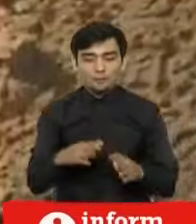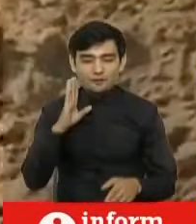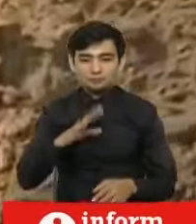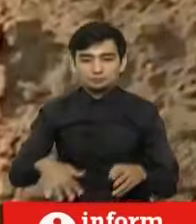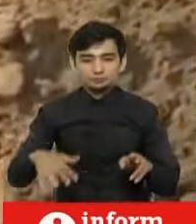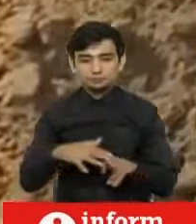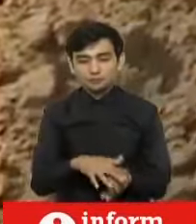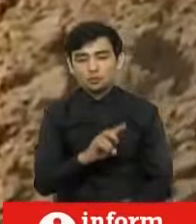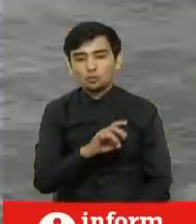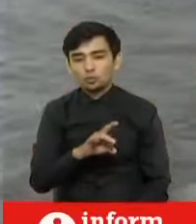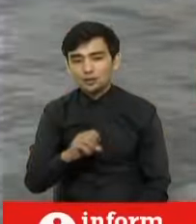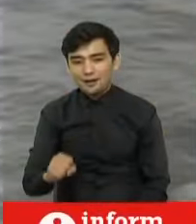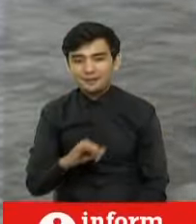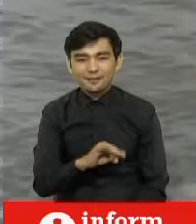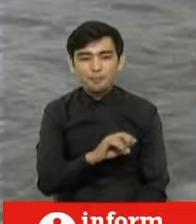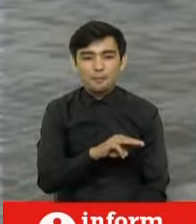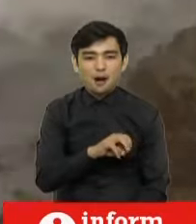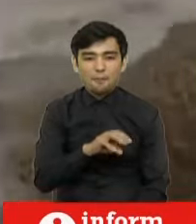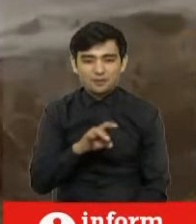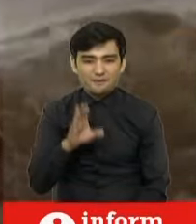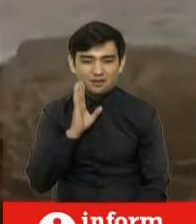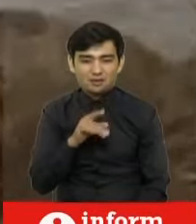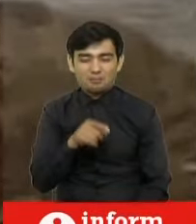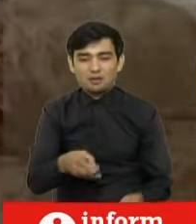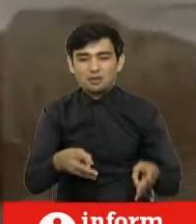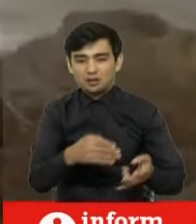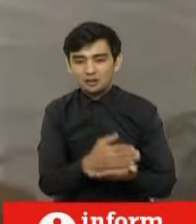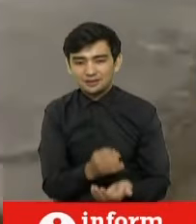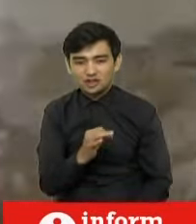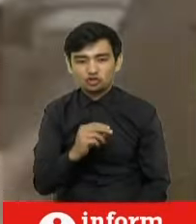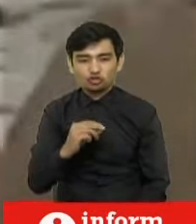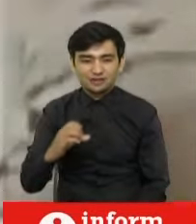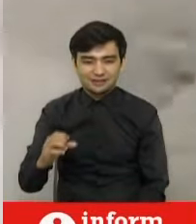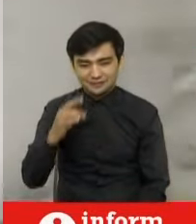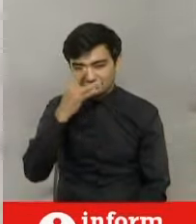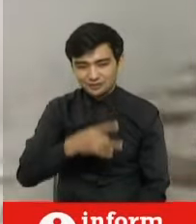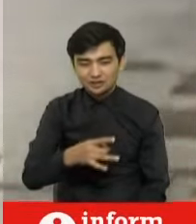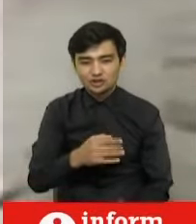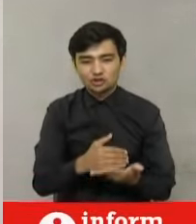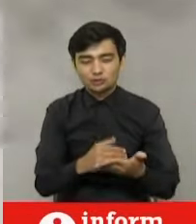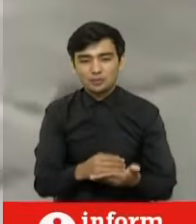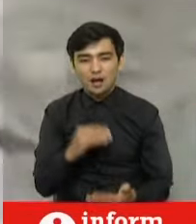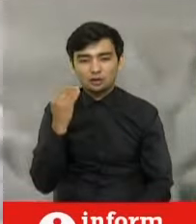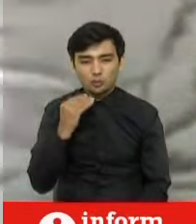села Нура и Мамыр по-прежнему в воде. В регионе режим ЧС действует в 6 районах и городе